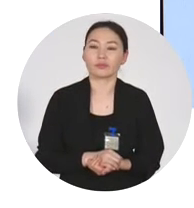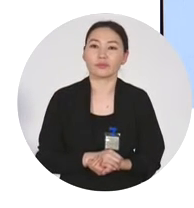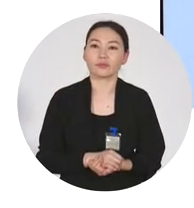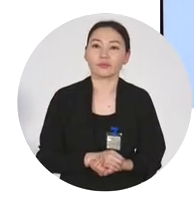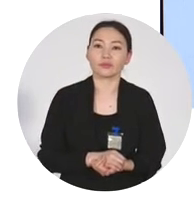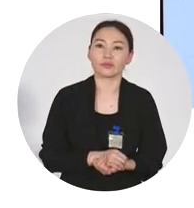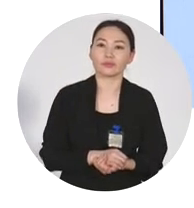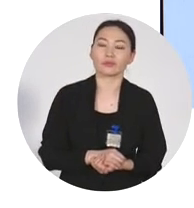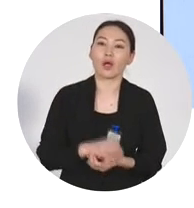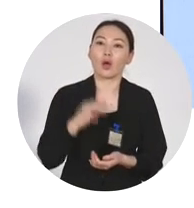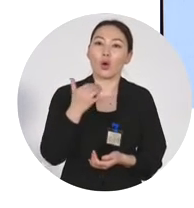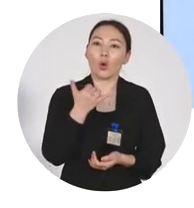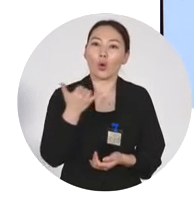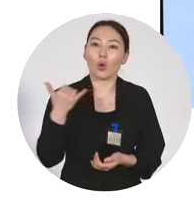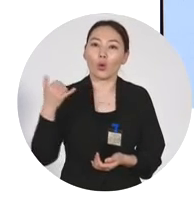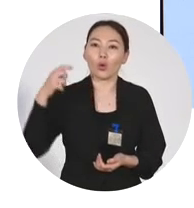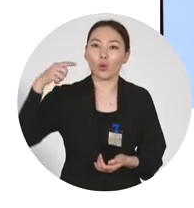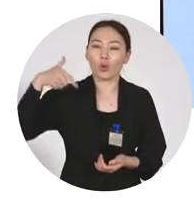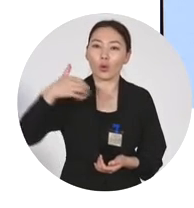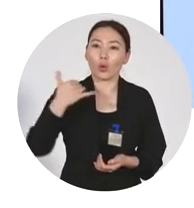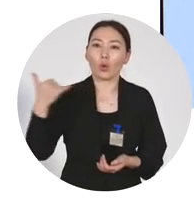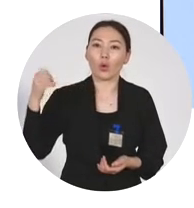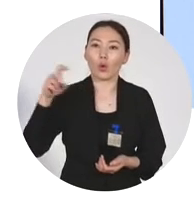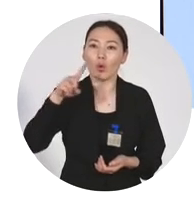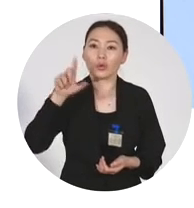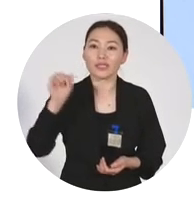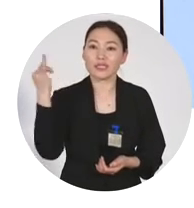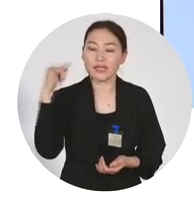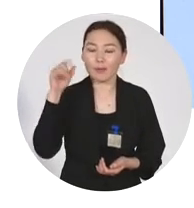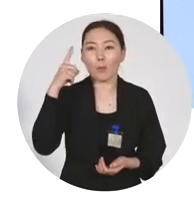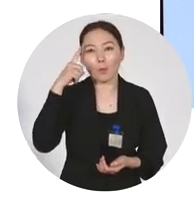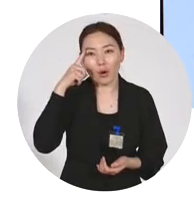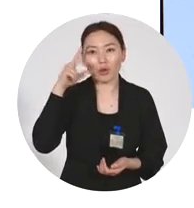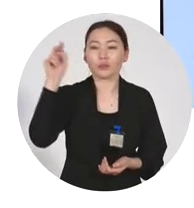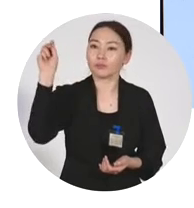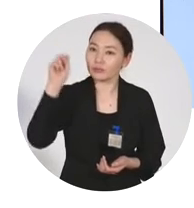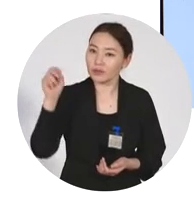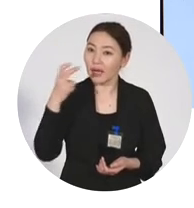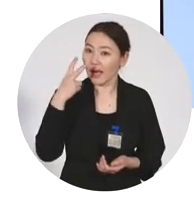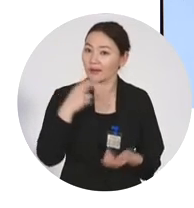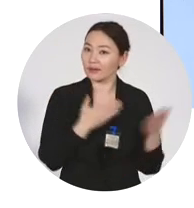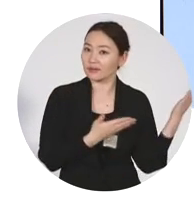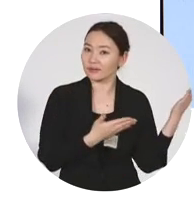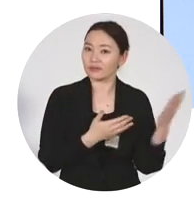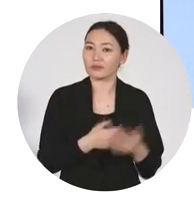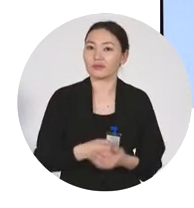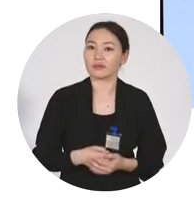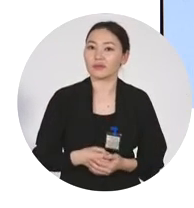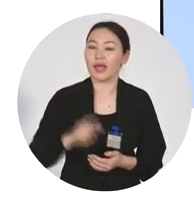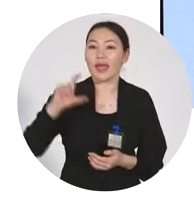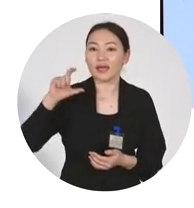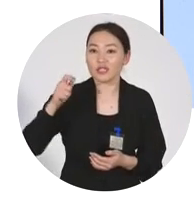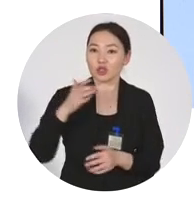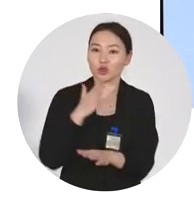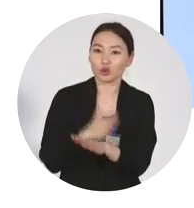За уу гуузай гэдэг үгийг бичгийн монгол бичгээр бичгтээ ихшгэр төгссөн үг учраас уу